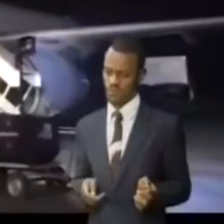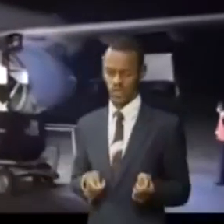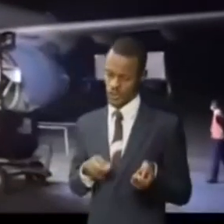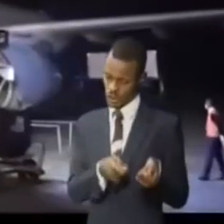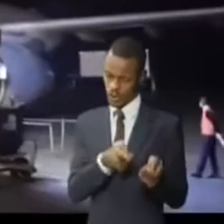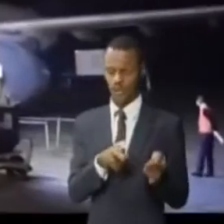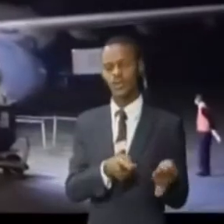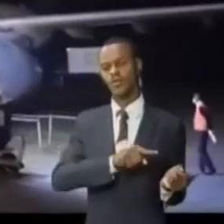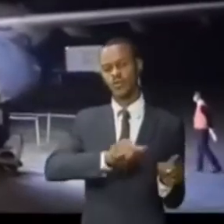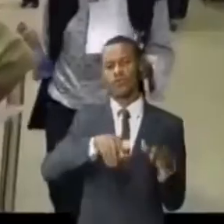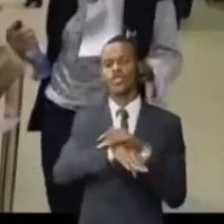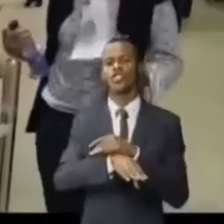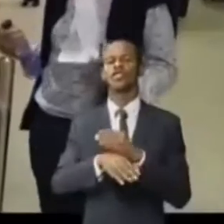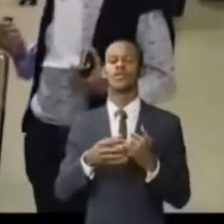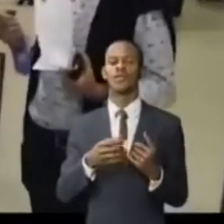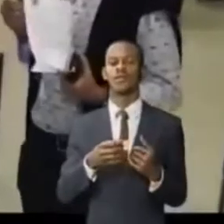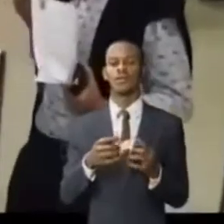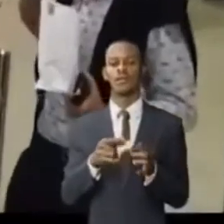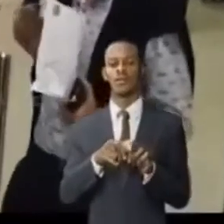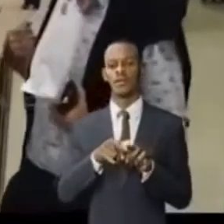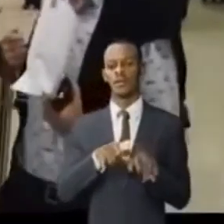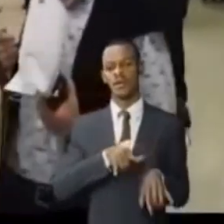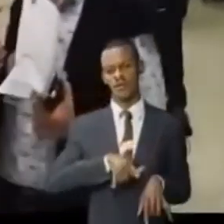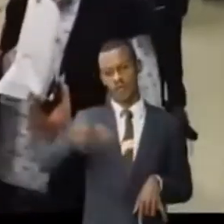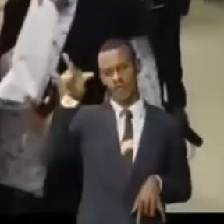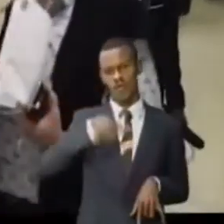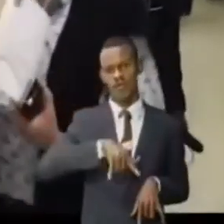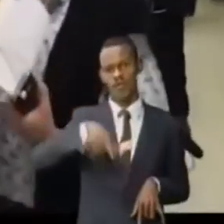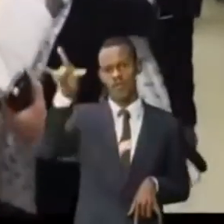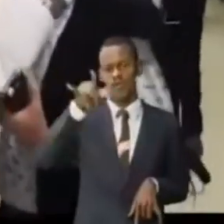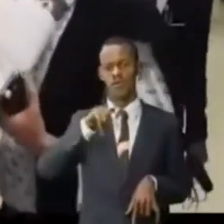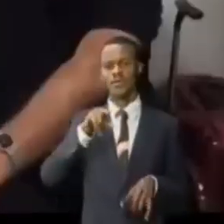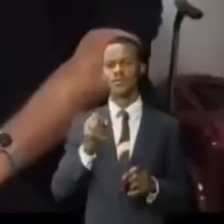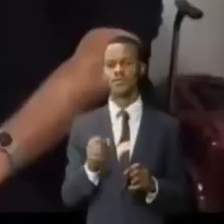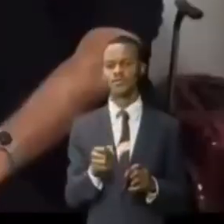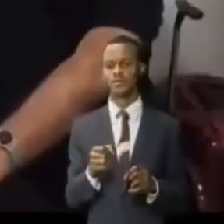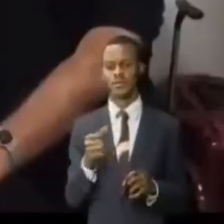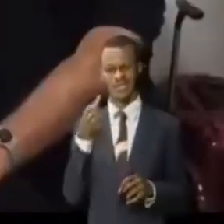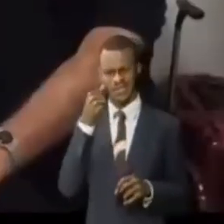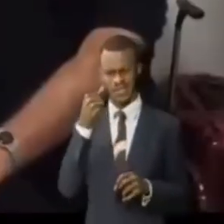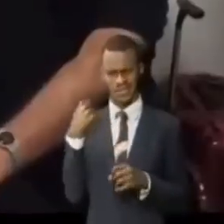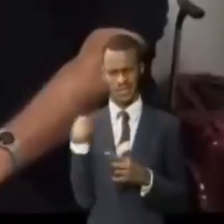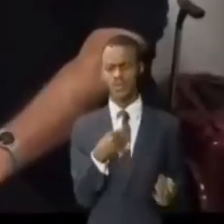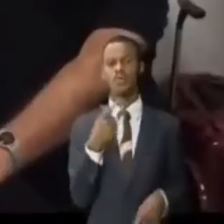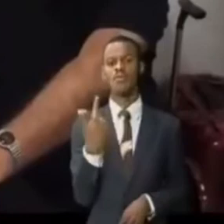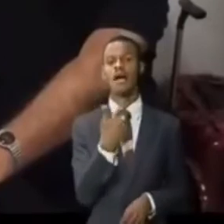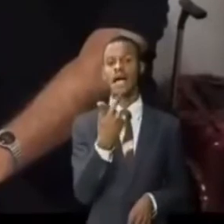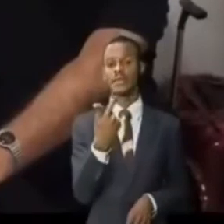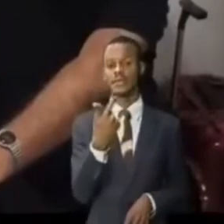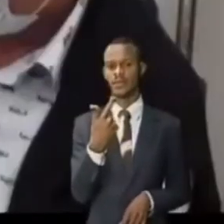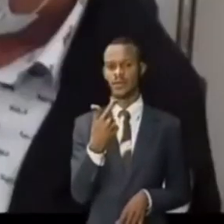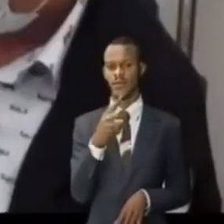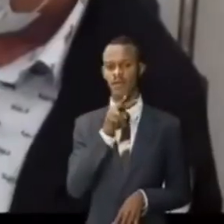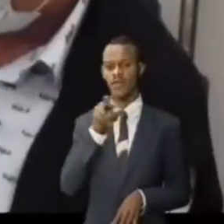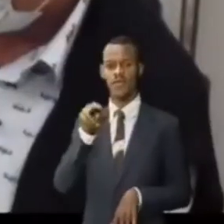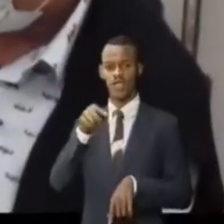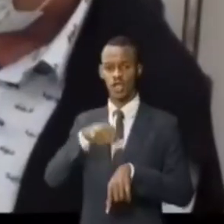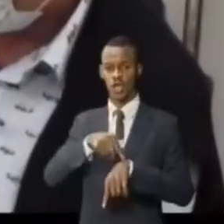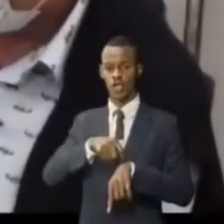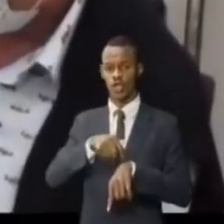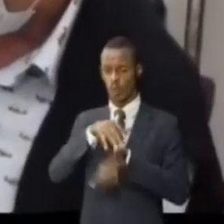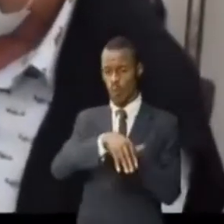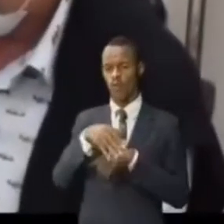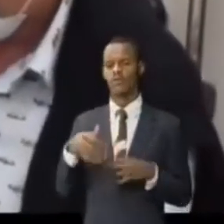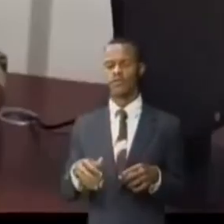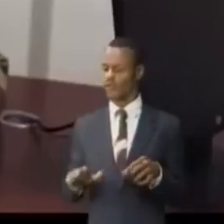un vol de Bruxelles Airlines qui a quitté le sol congolais le mardi 30 juin 2020 à 22h. Ces propos